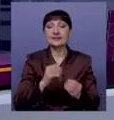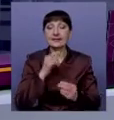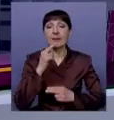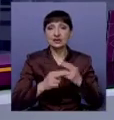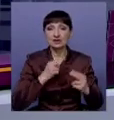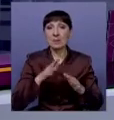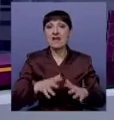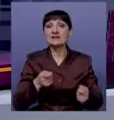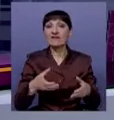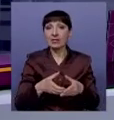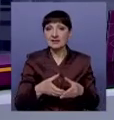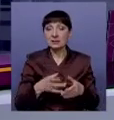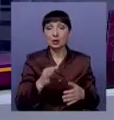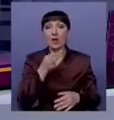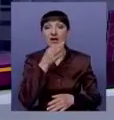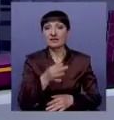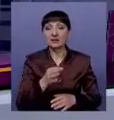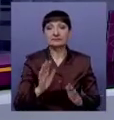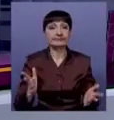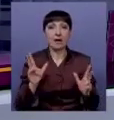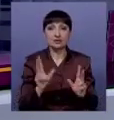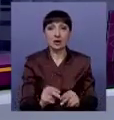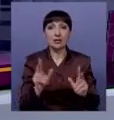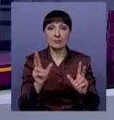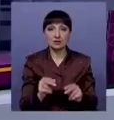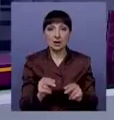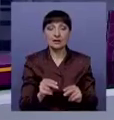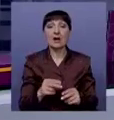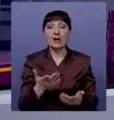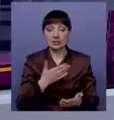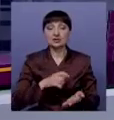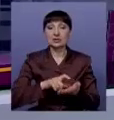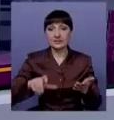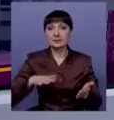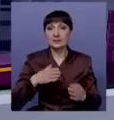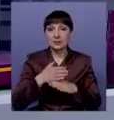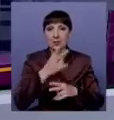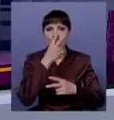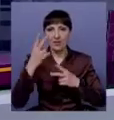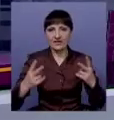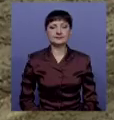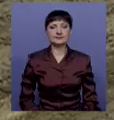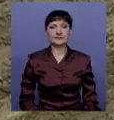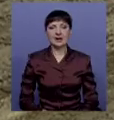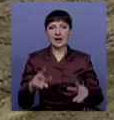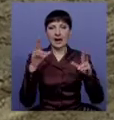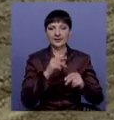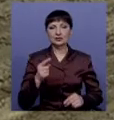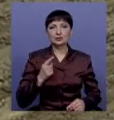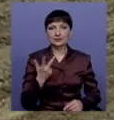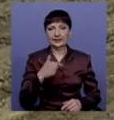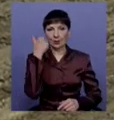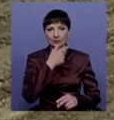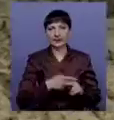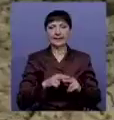обращались к местным властям но в ответ получают лишь обещания в этом убедился и мой коллега denis земцов обещанного ждут три года